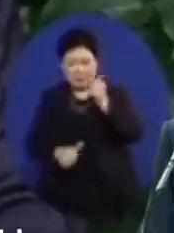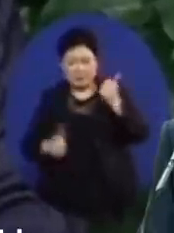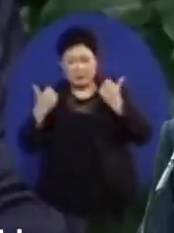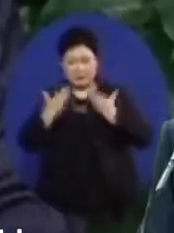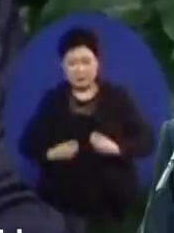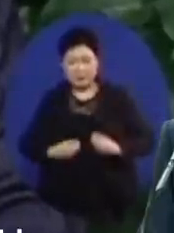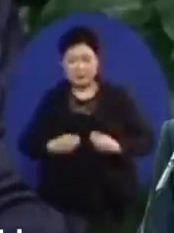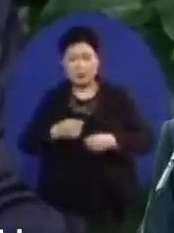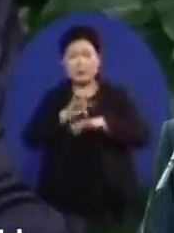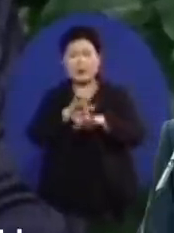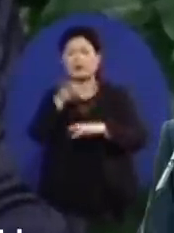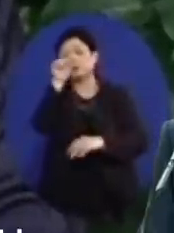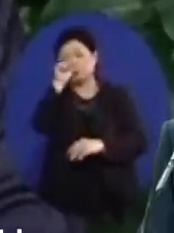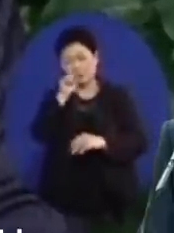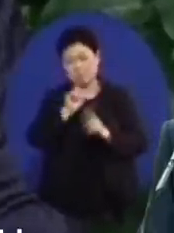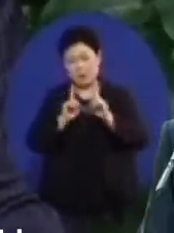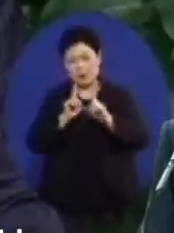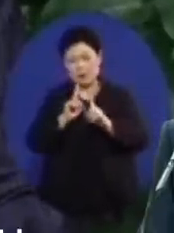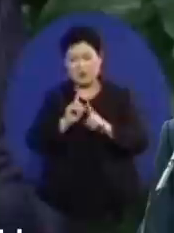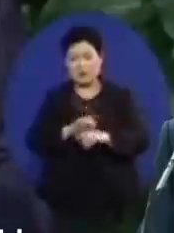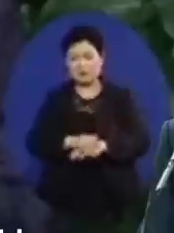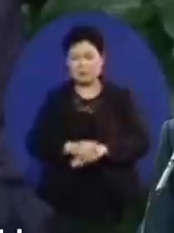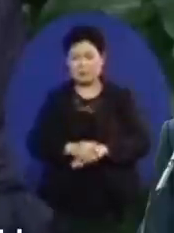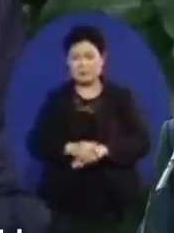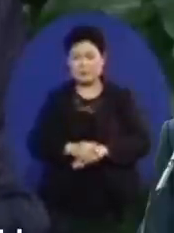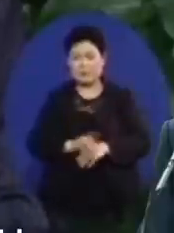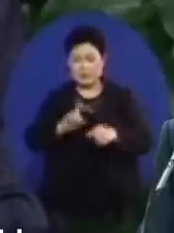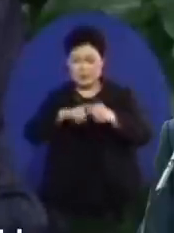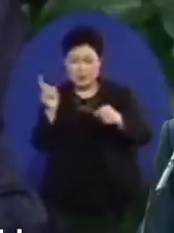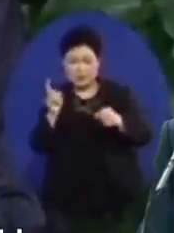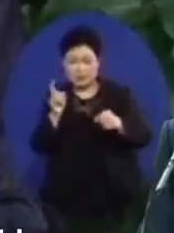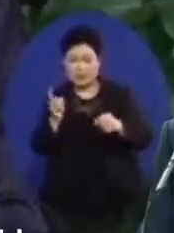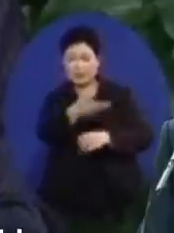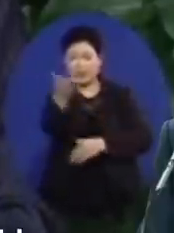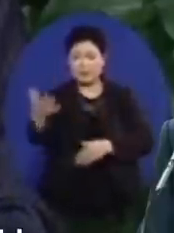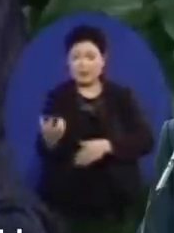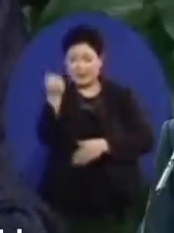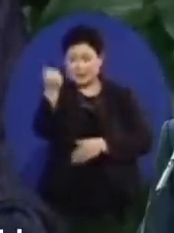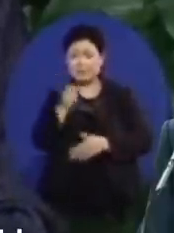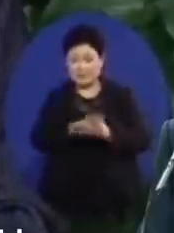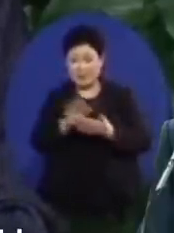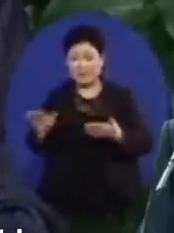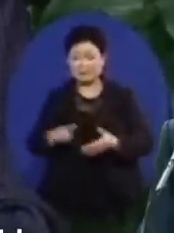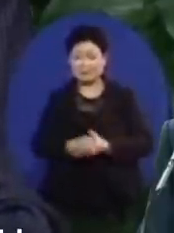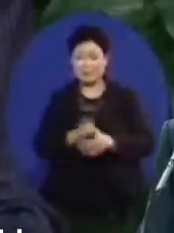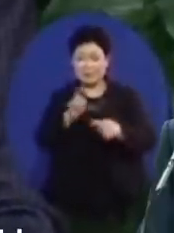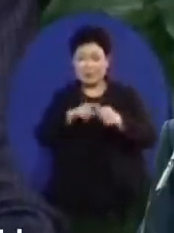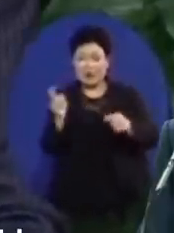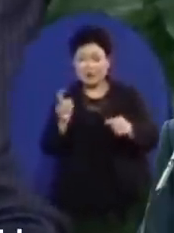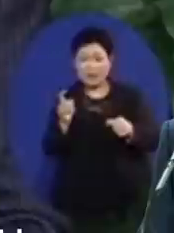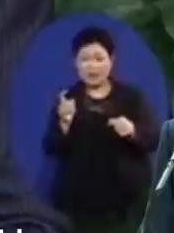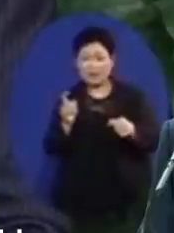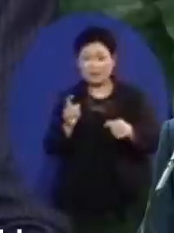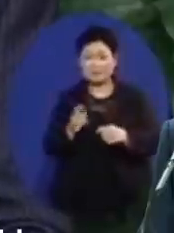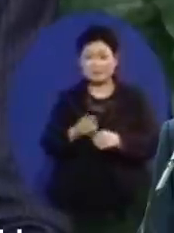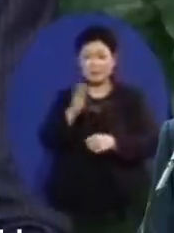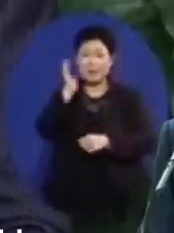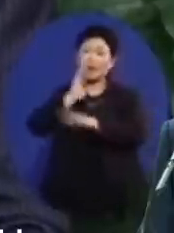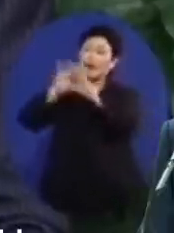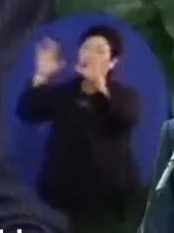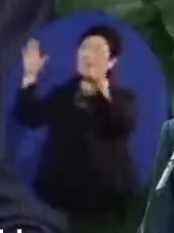마귀가 좋아하는 문을 열립니다. 열쇠가 여러분에게 있습니다. 열쇠가